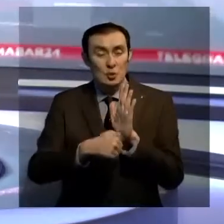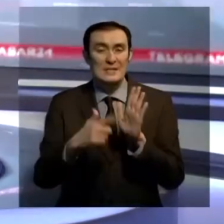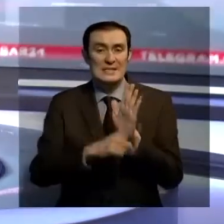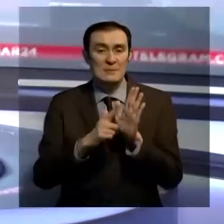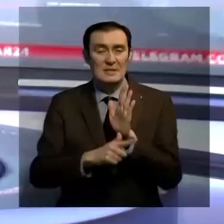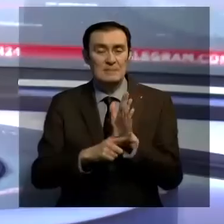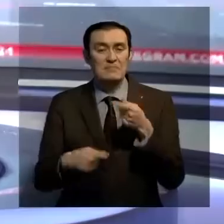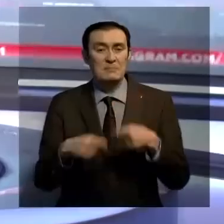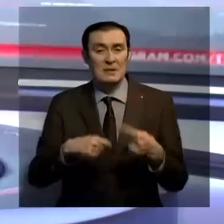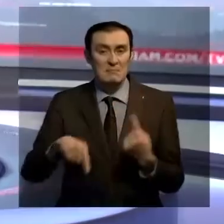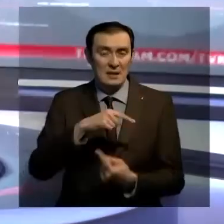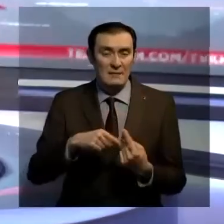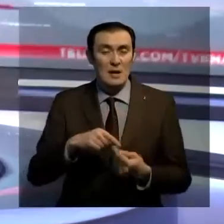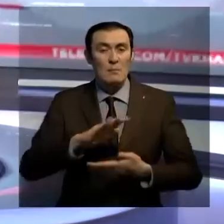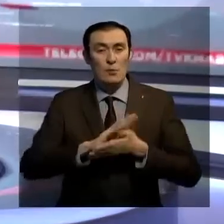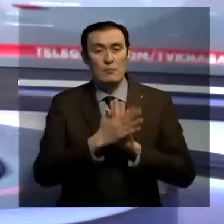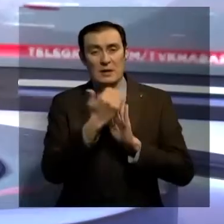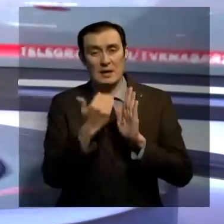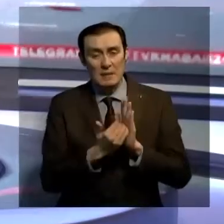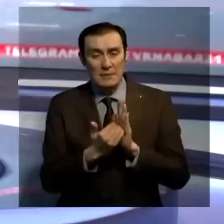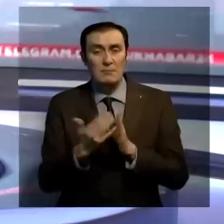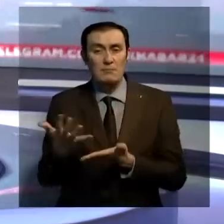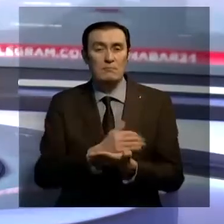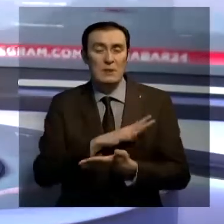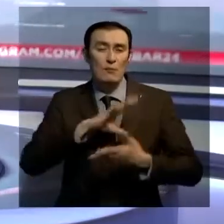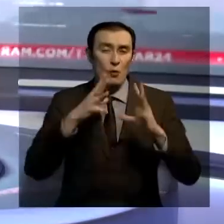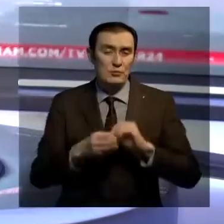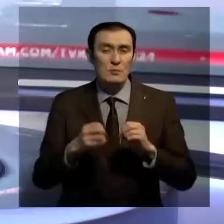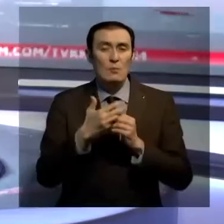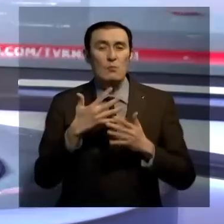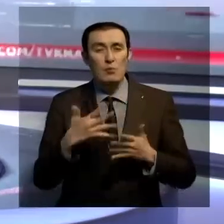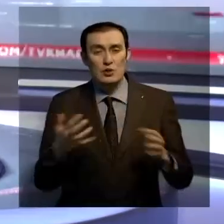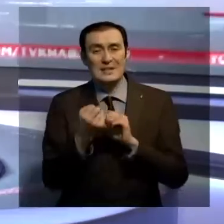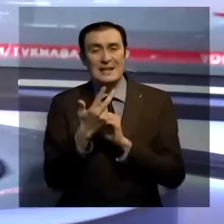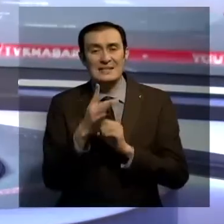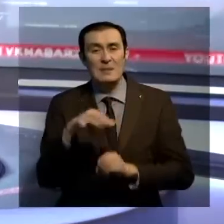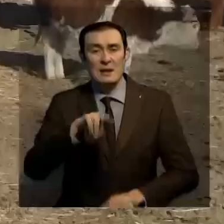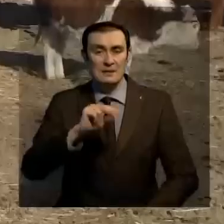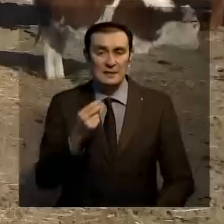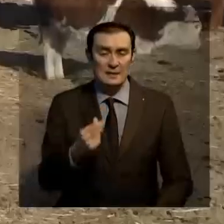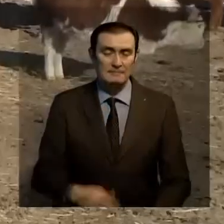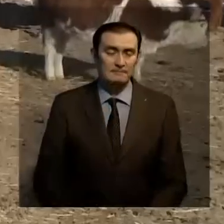670 предпринимателей. В рамках программ аграрии получили, в общем, более 13 миллиардов тенге.